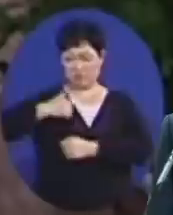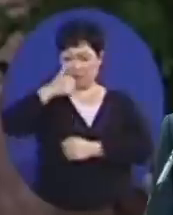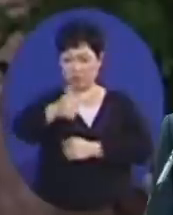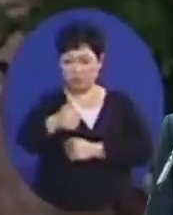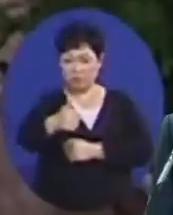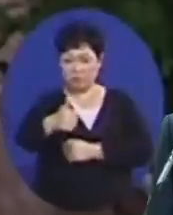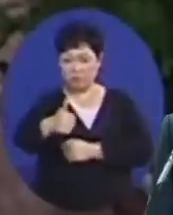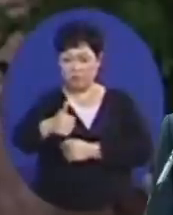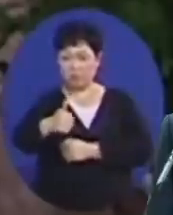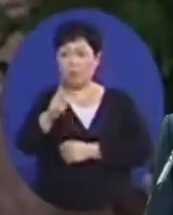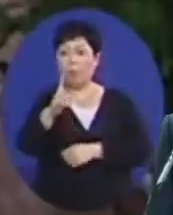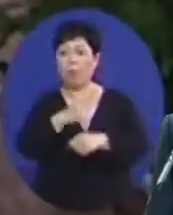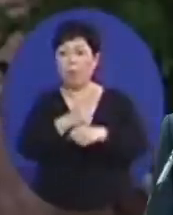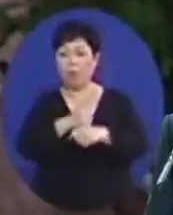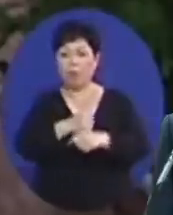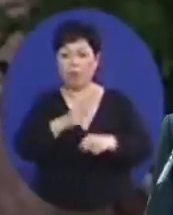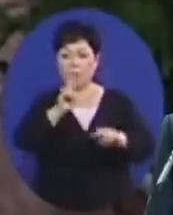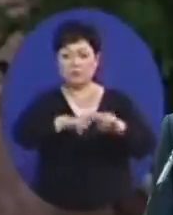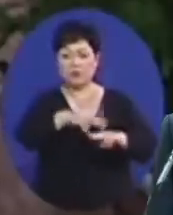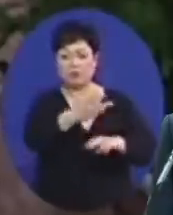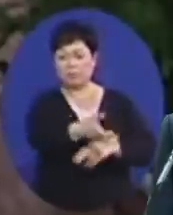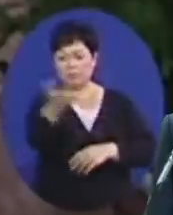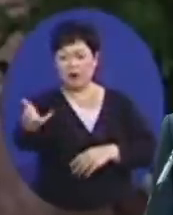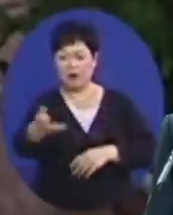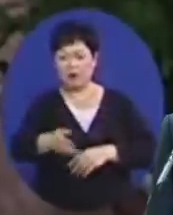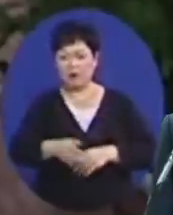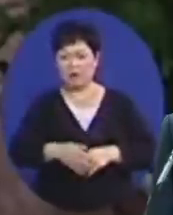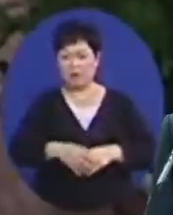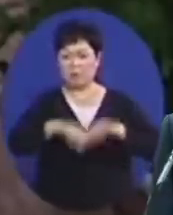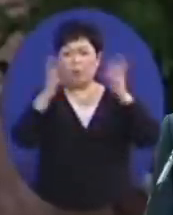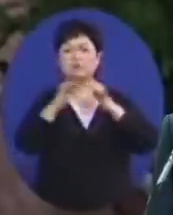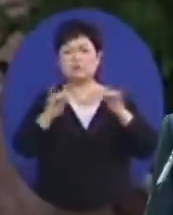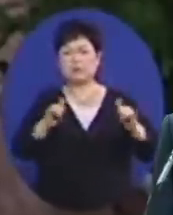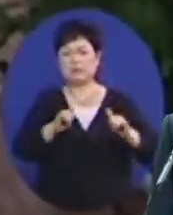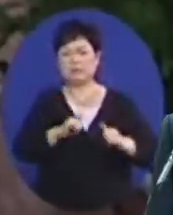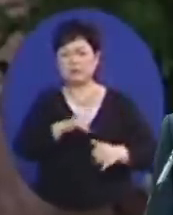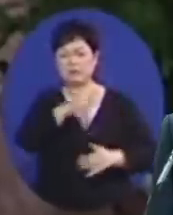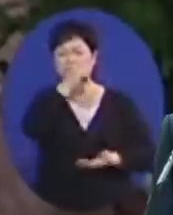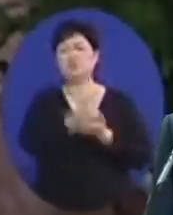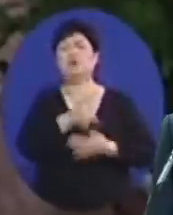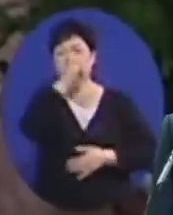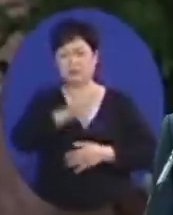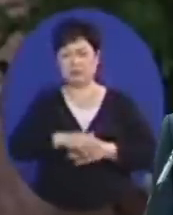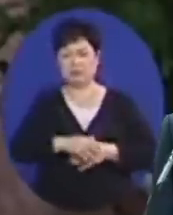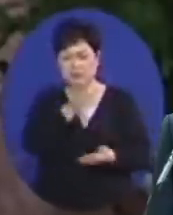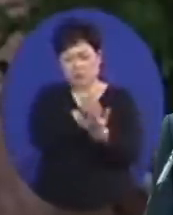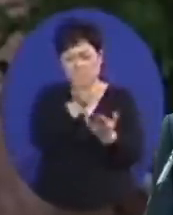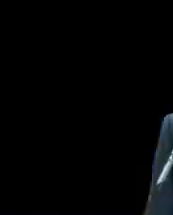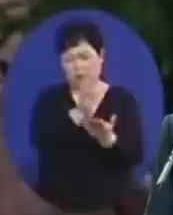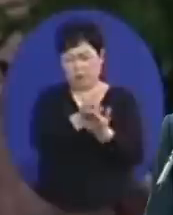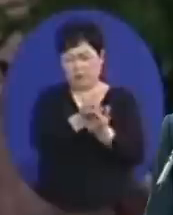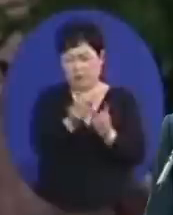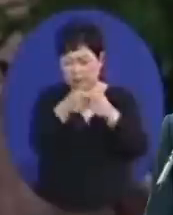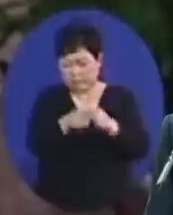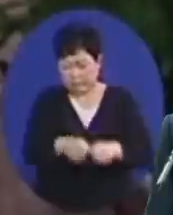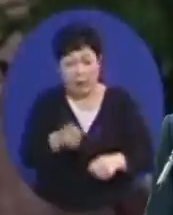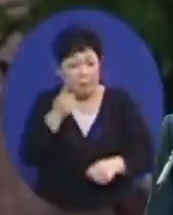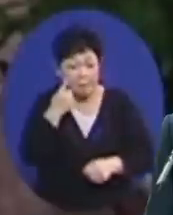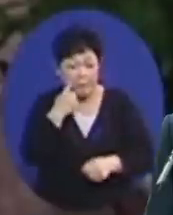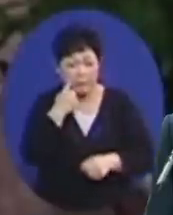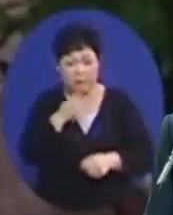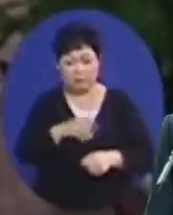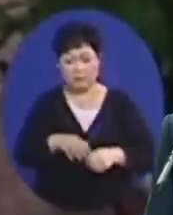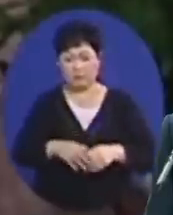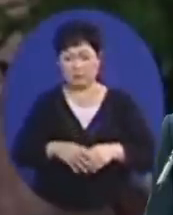그랬습니다. 사람이 틀어서 먼지 안 날 사람이 어디 있습니까? 율법적으로 사람을